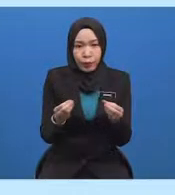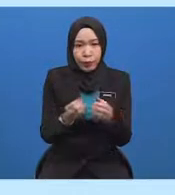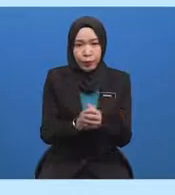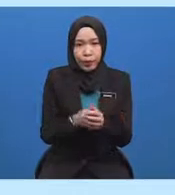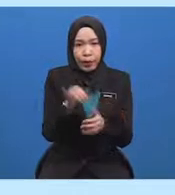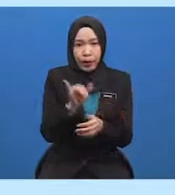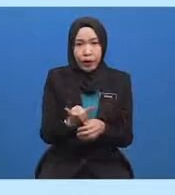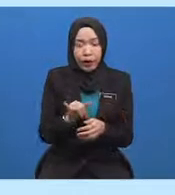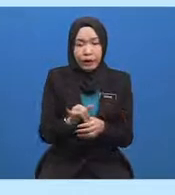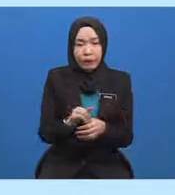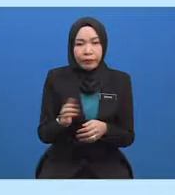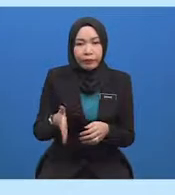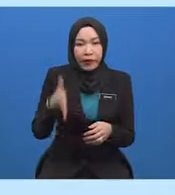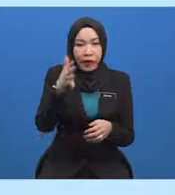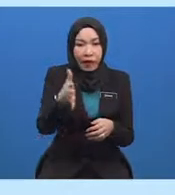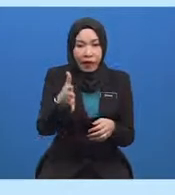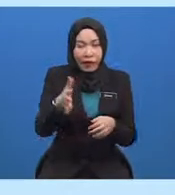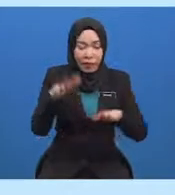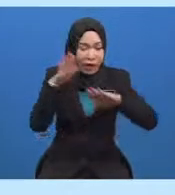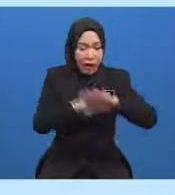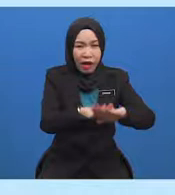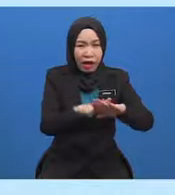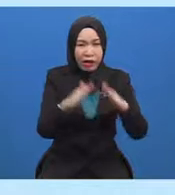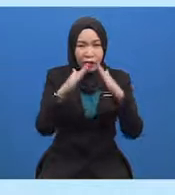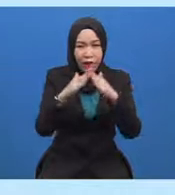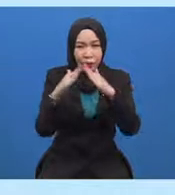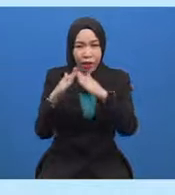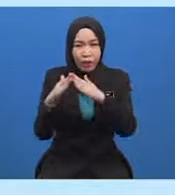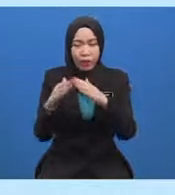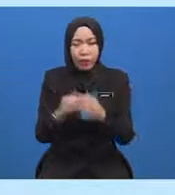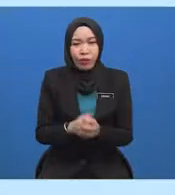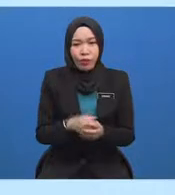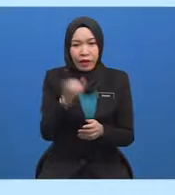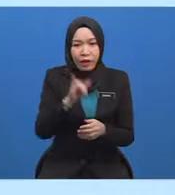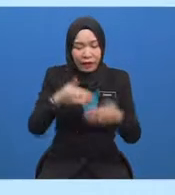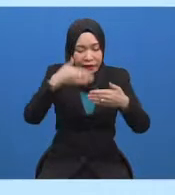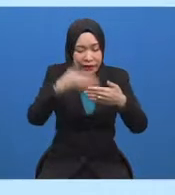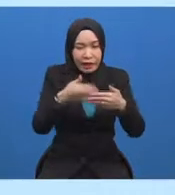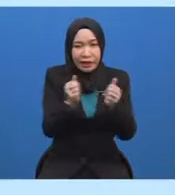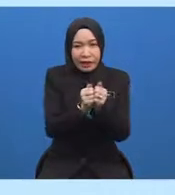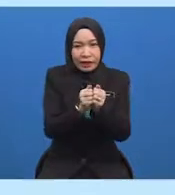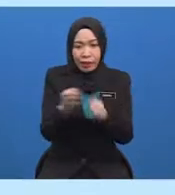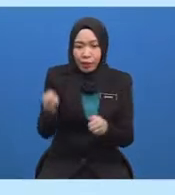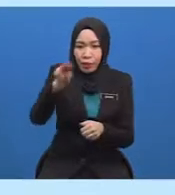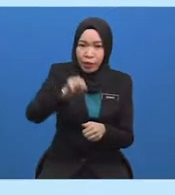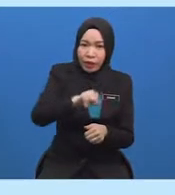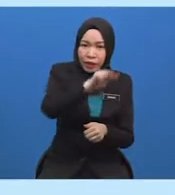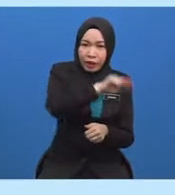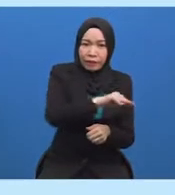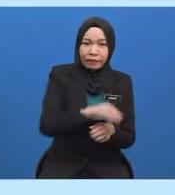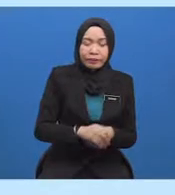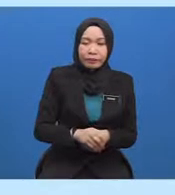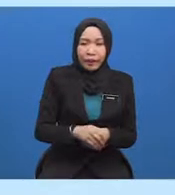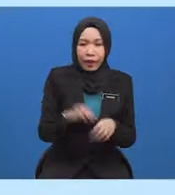yang di benedicere bukit atau berhampiran dengan kaki Bukit Coba Anda lihat gambar